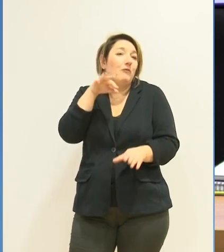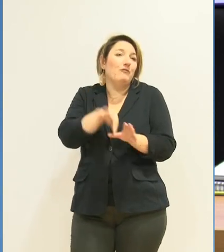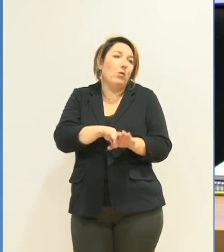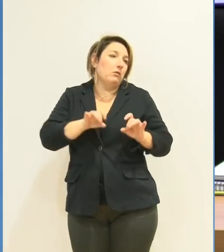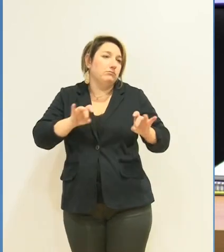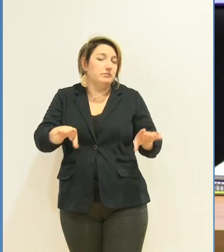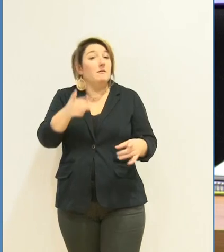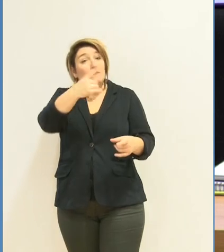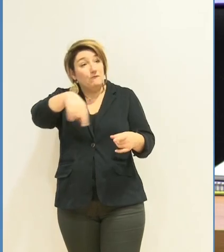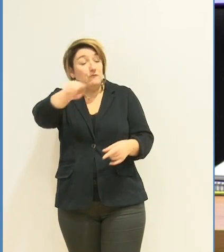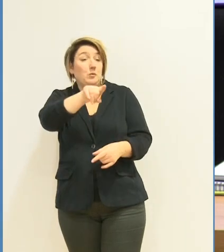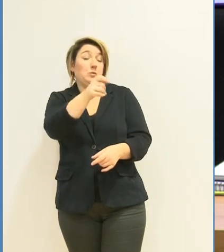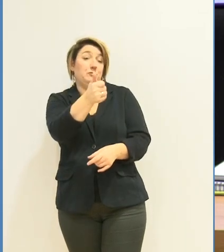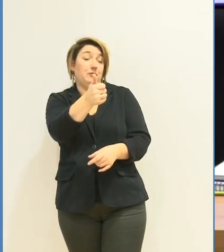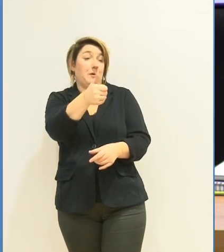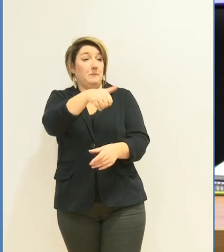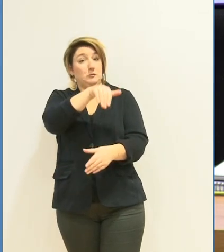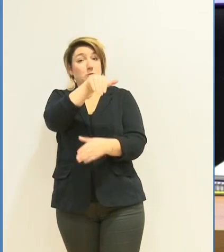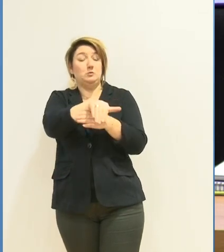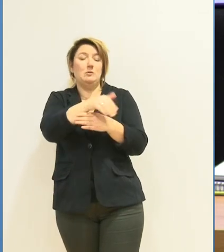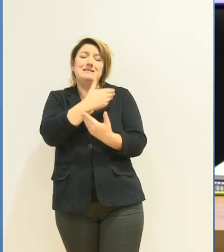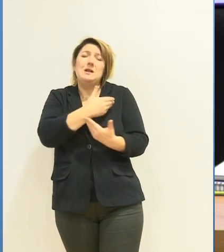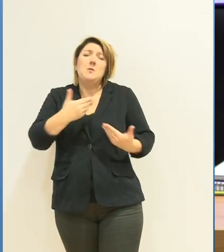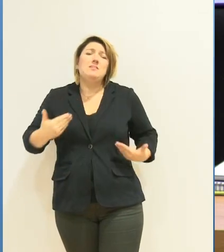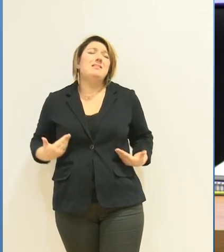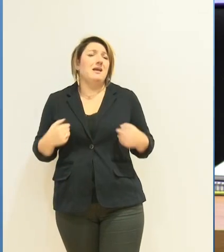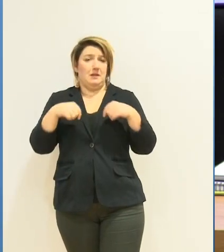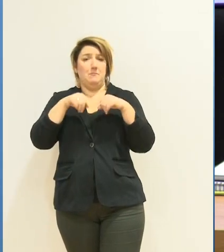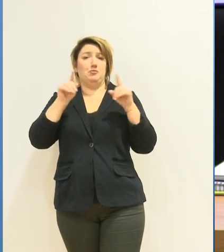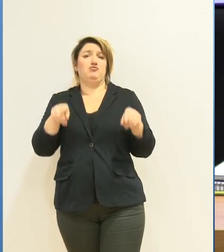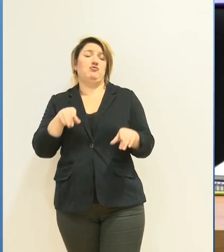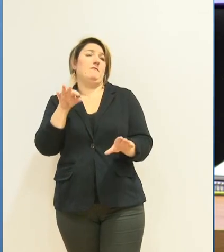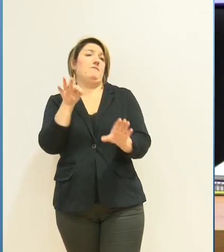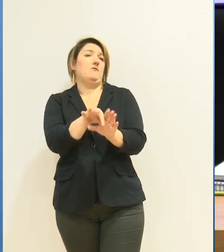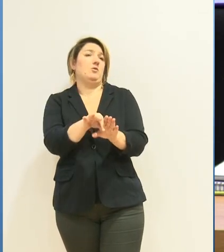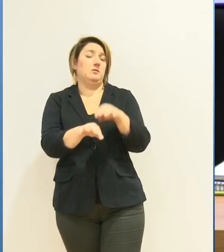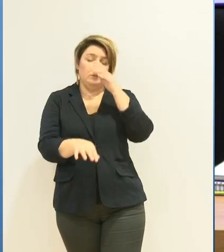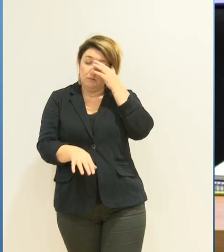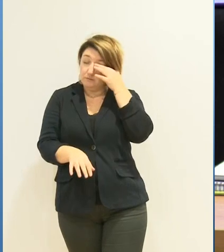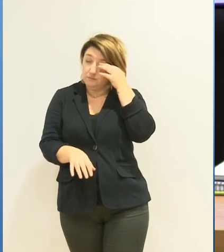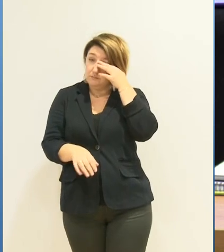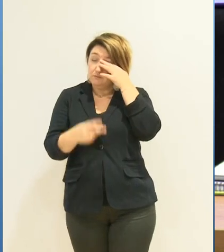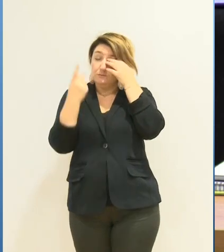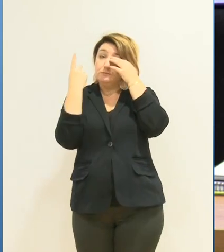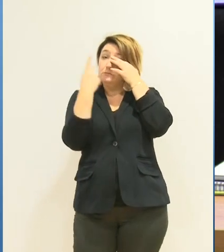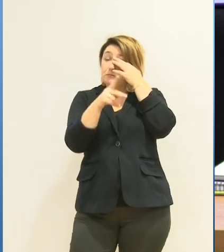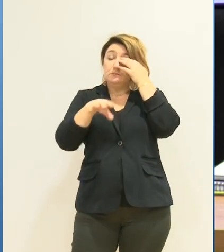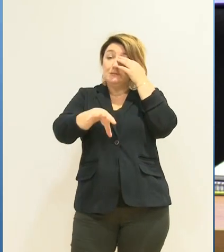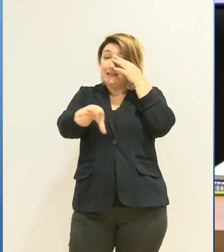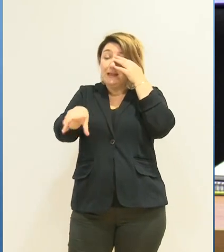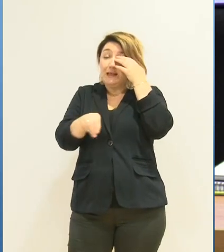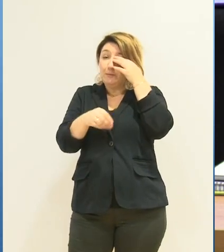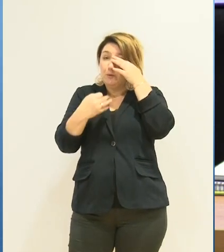votre dernier budget en tous les cas le dernier budget de cette municipalité va exécuter